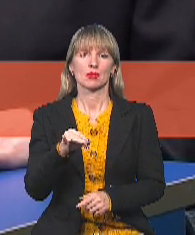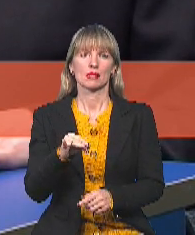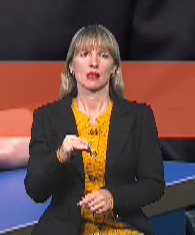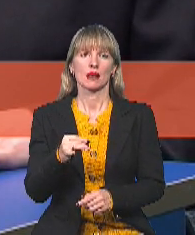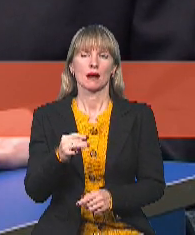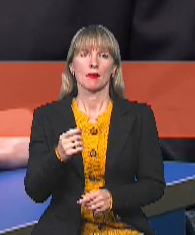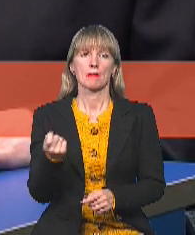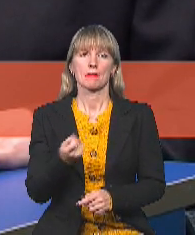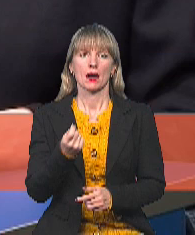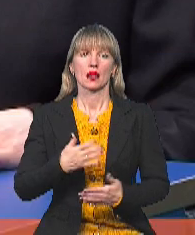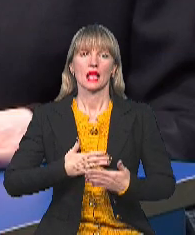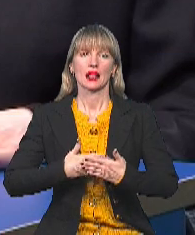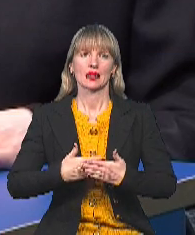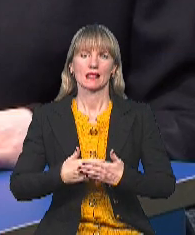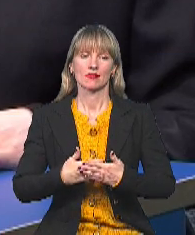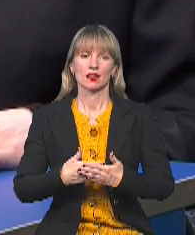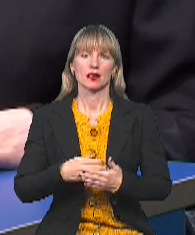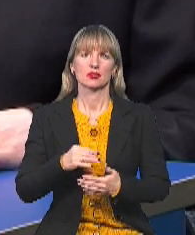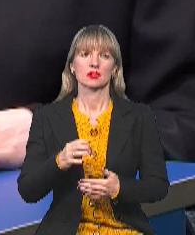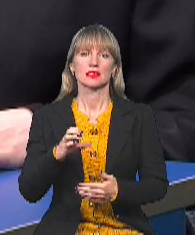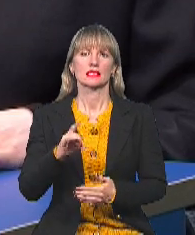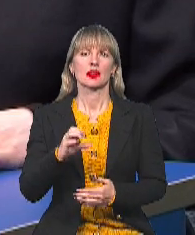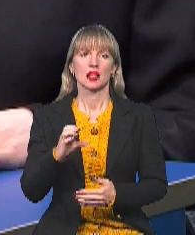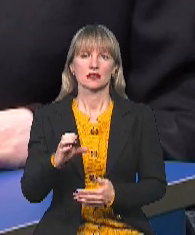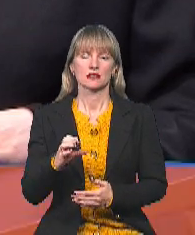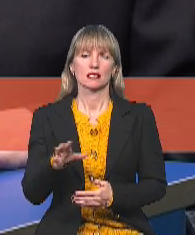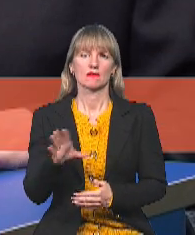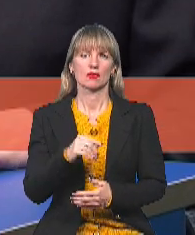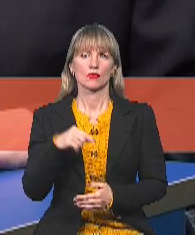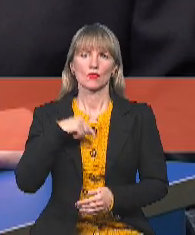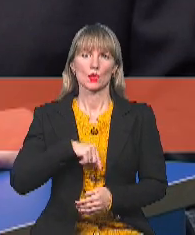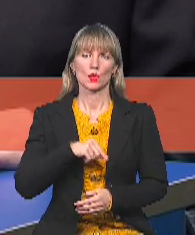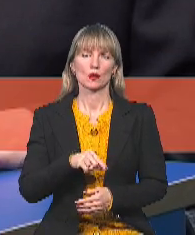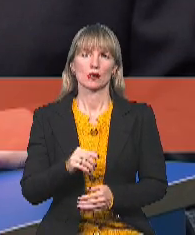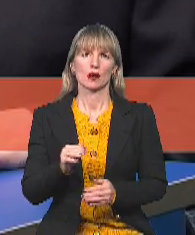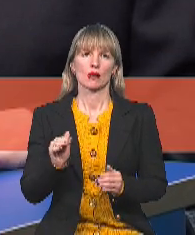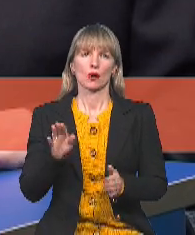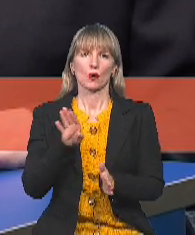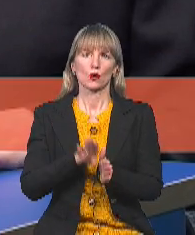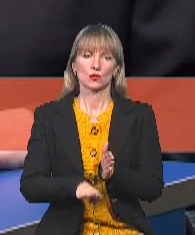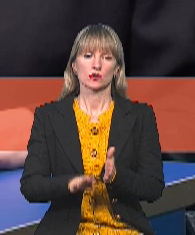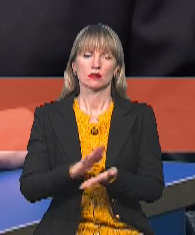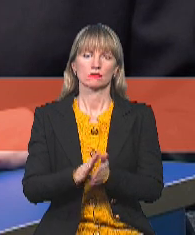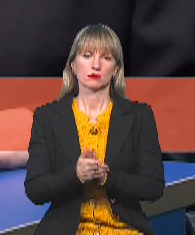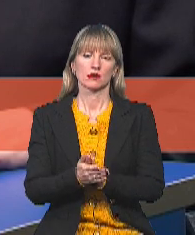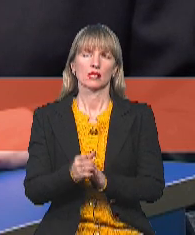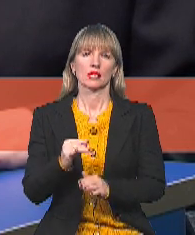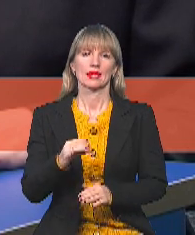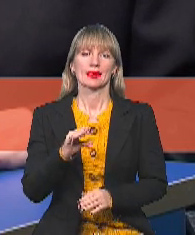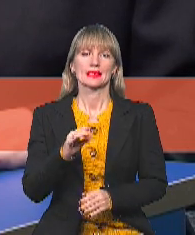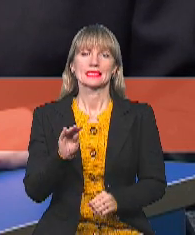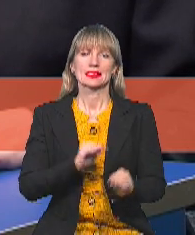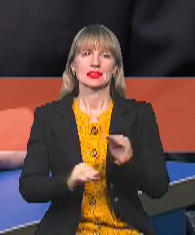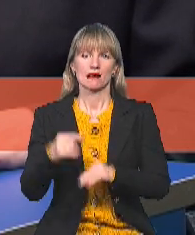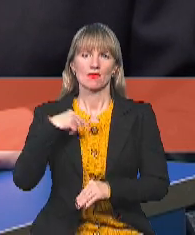активности адекватной. Стрессы, конечно, это все приводит к ослаблению иммунитета, и, соответственно, иммунная система